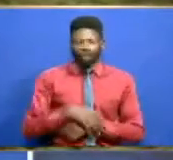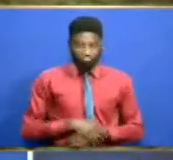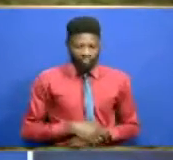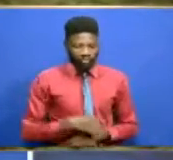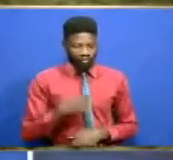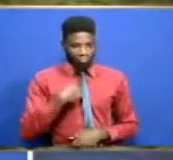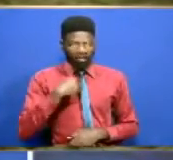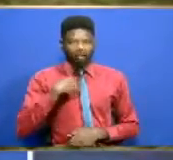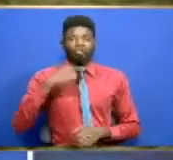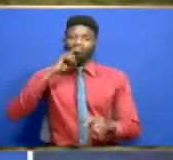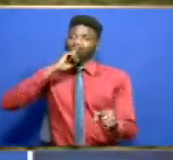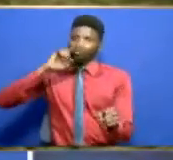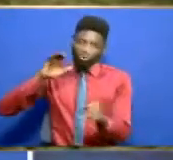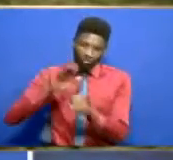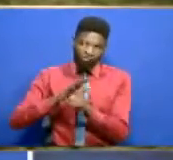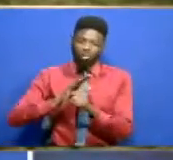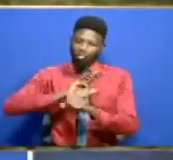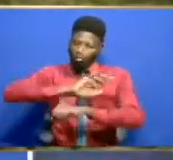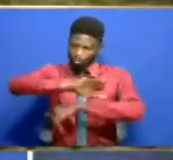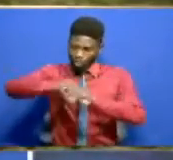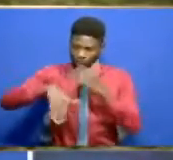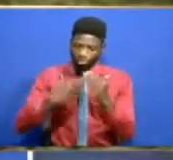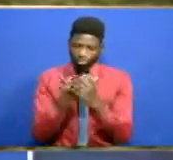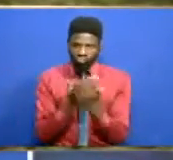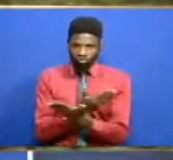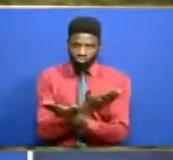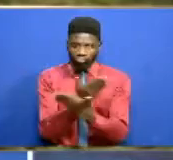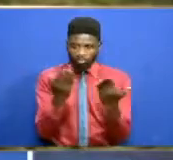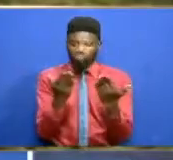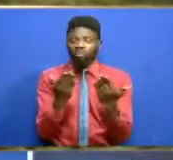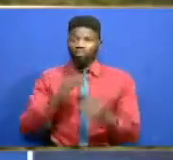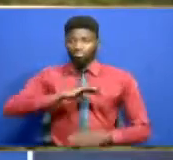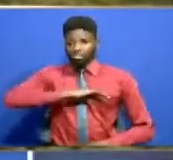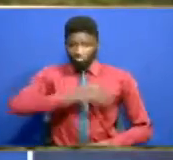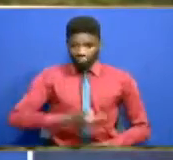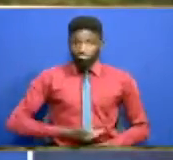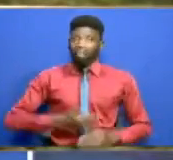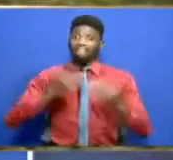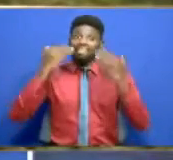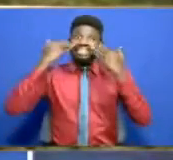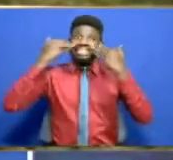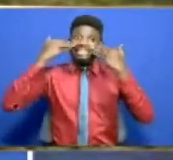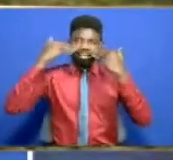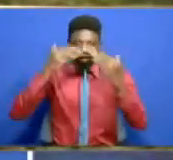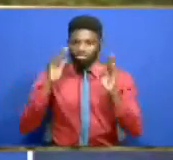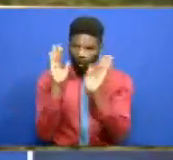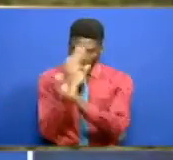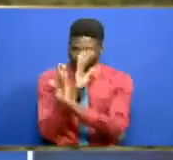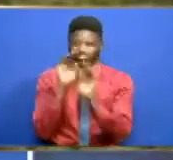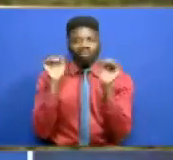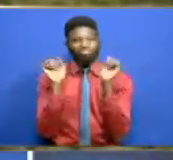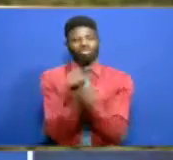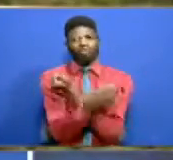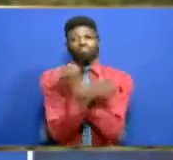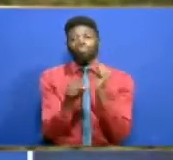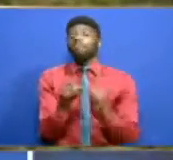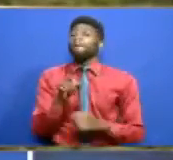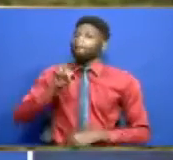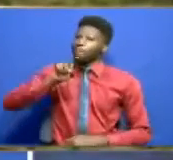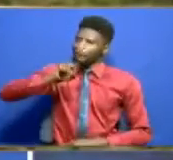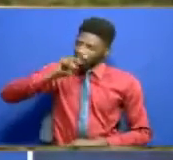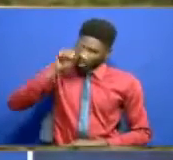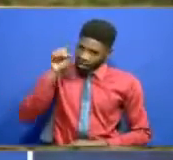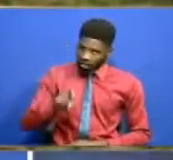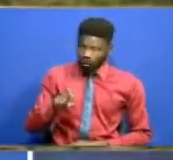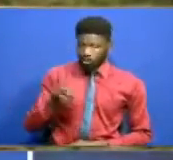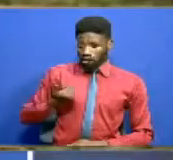Ninawahakikisha wote kwamba mimba ni kitu inaonekana isifichika na ni lazima huyo mtoto kupitia kwa